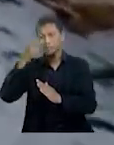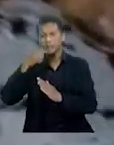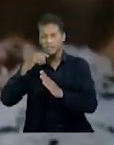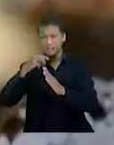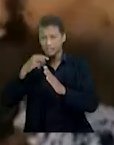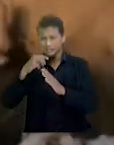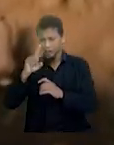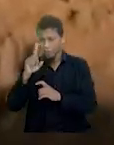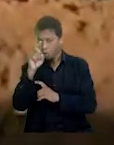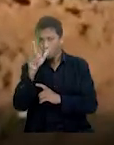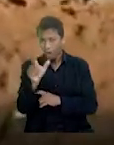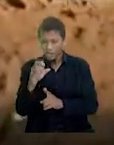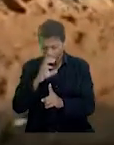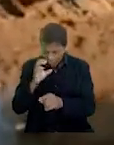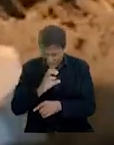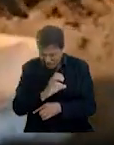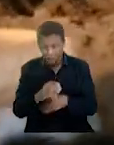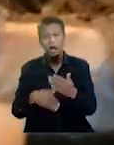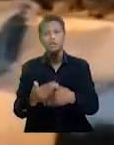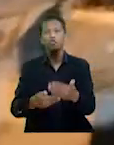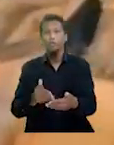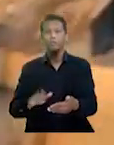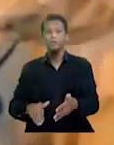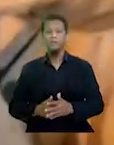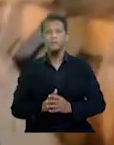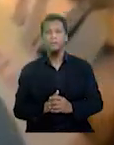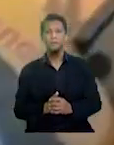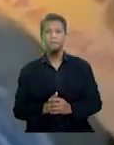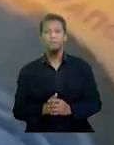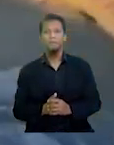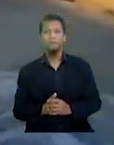dilanjutkan tim gabungan. Dari Agam, Sumatera Barat, Wahyu Sikumbang melaporkan.